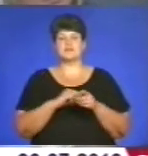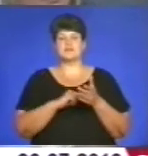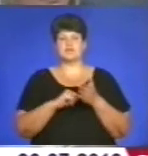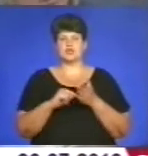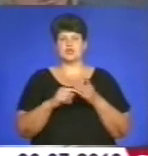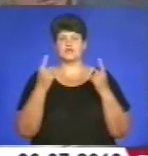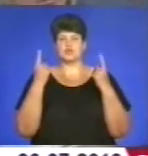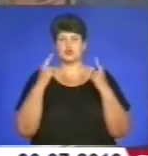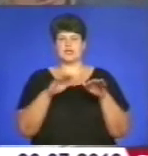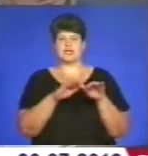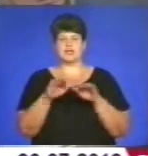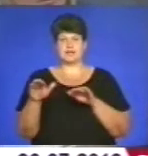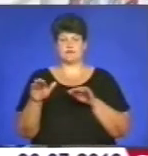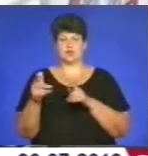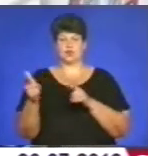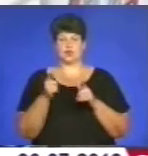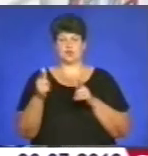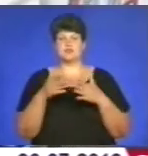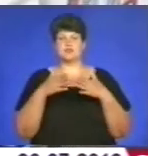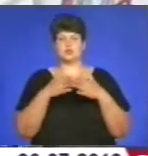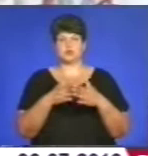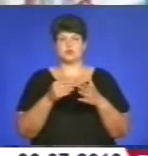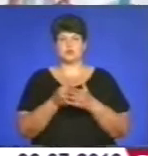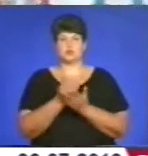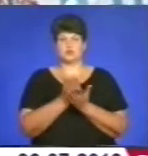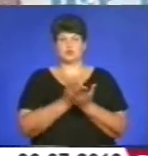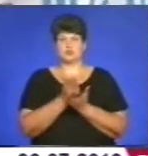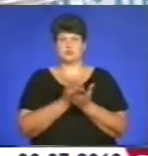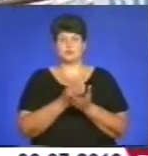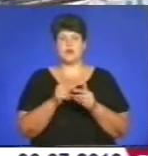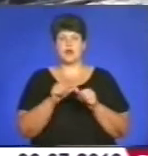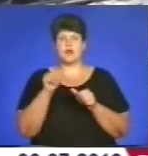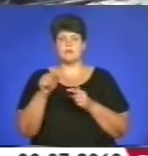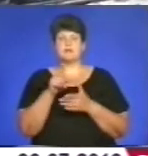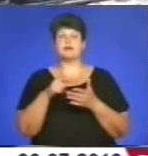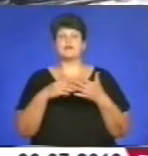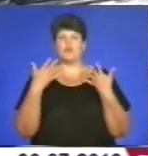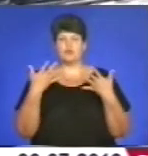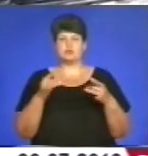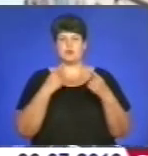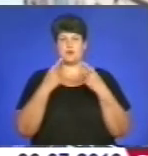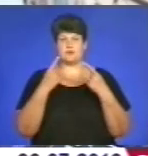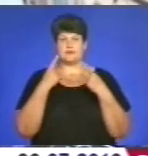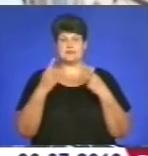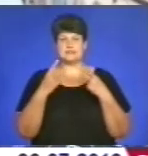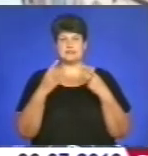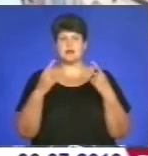готовності судна до несення служби. Ми сьогодні вже деякі питання обговорили якраз з